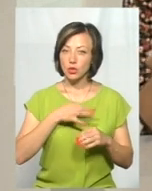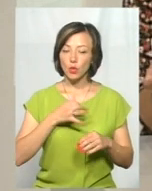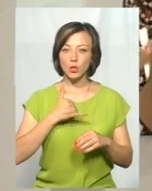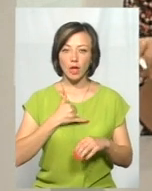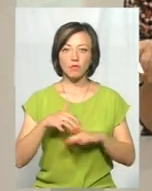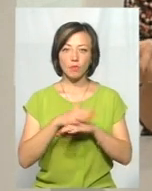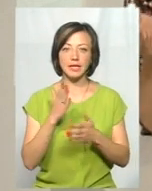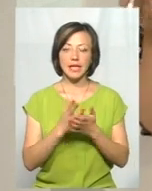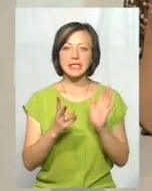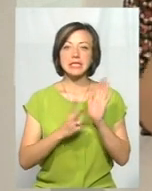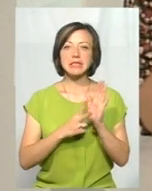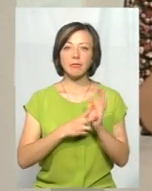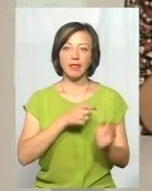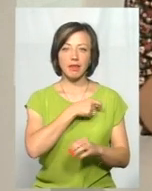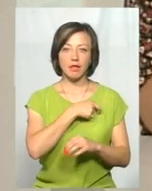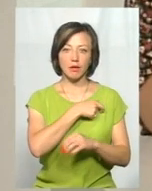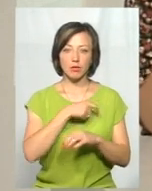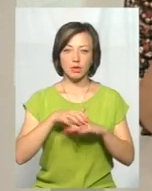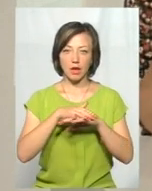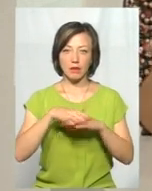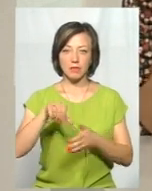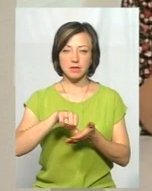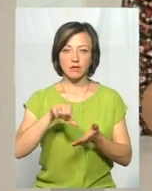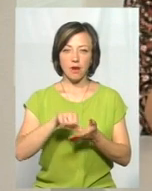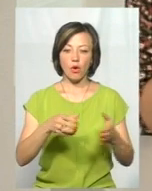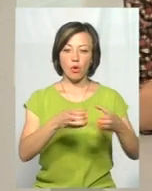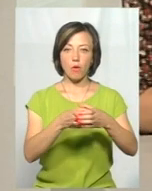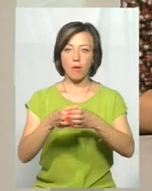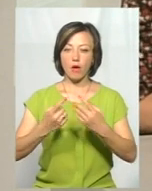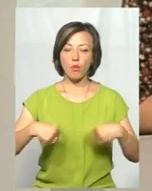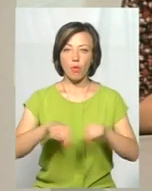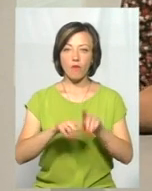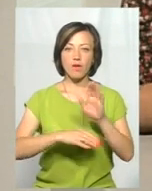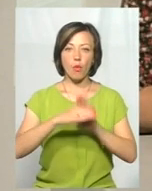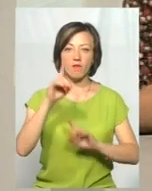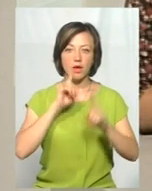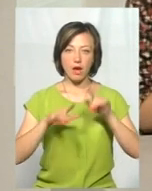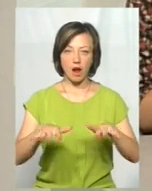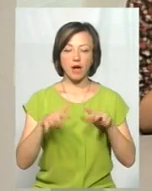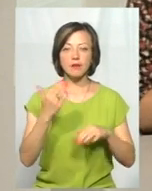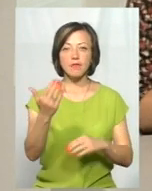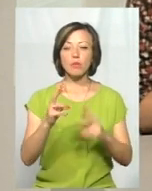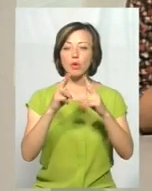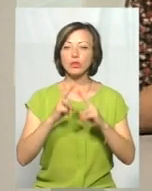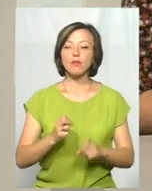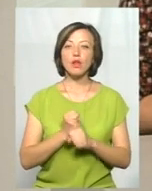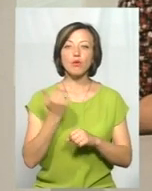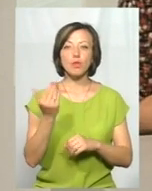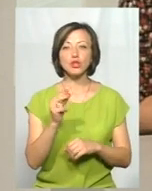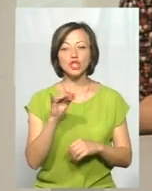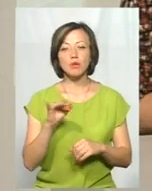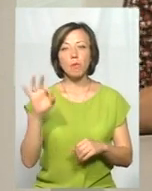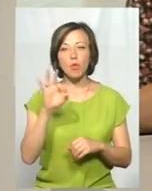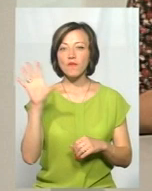7 мажоритарників. Це депутати, що представляють громаду, округ у Верховній Раді. Ви проаналізували їх роботу. Чи про всіх